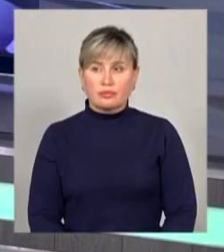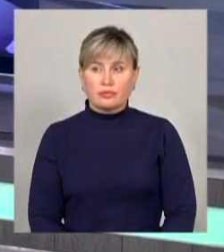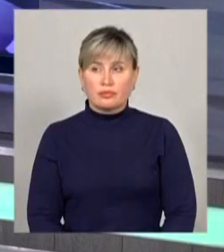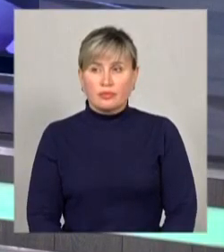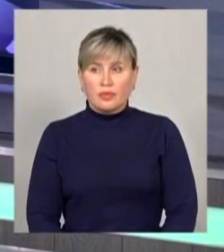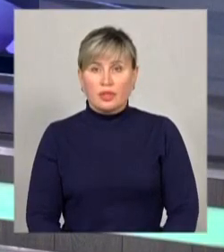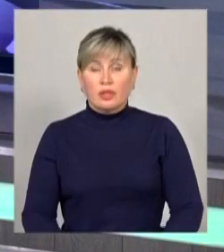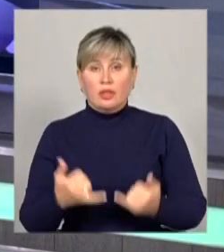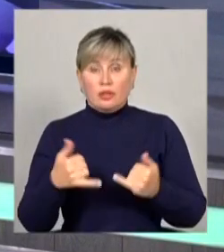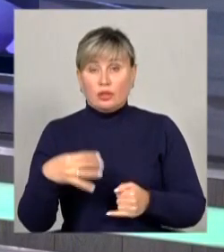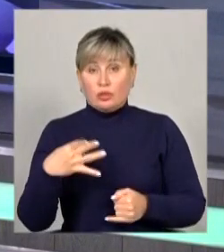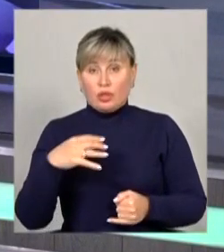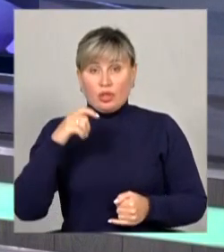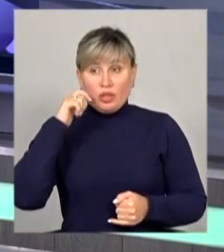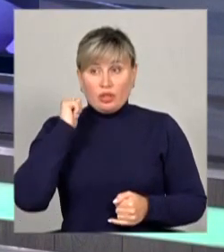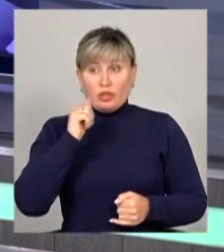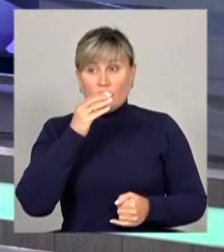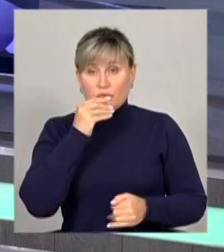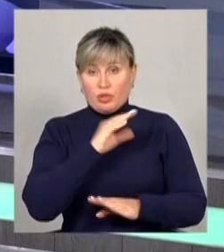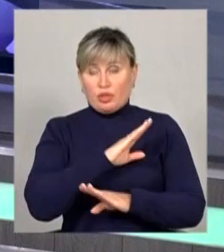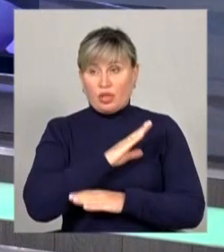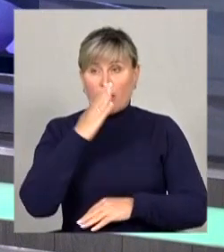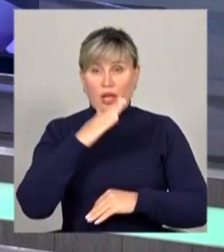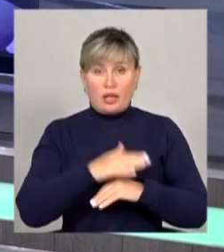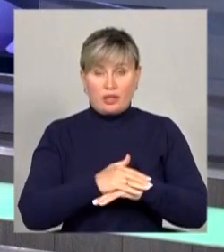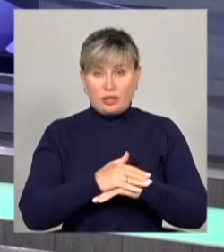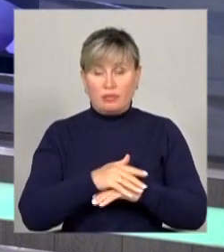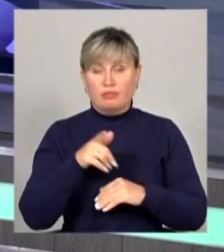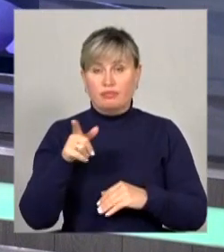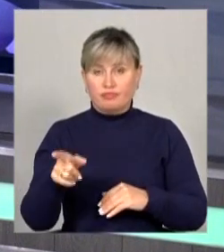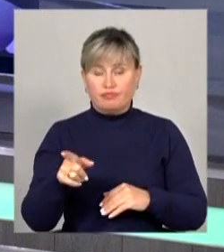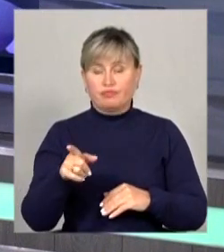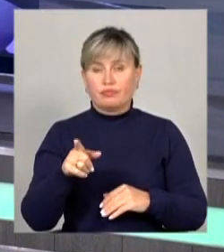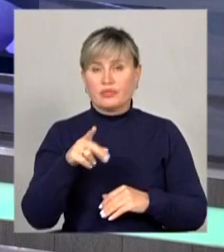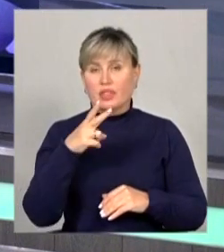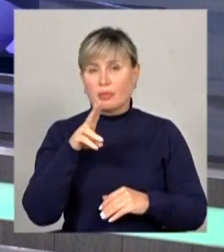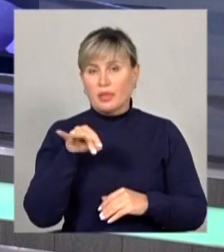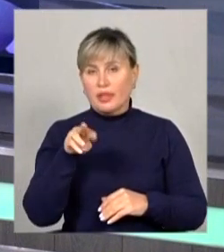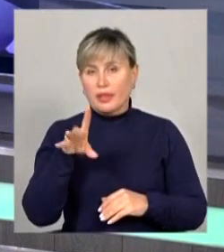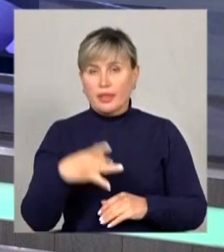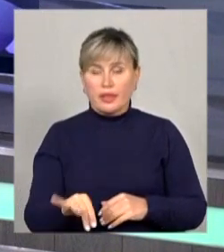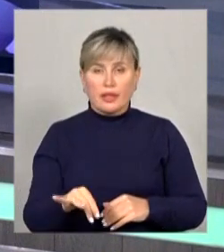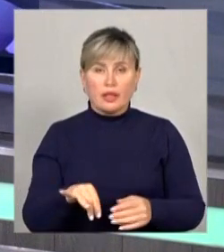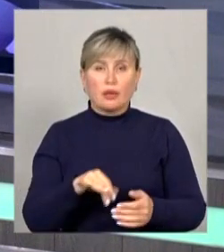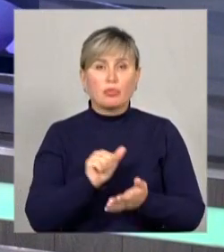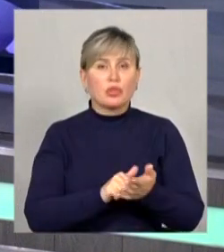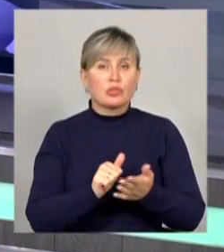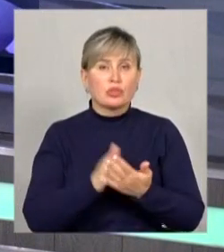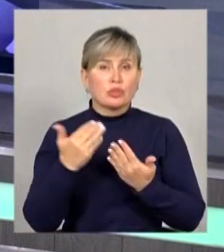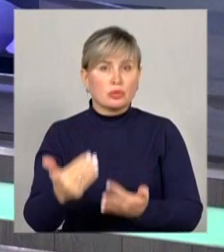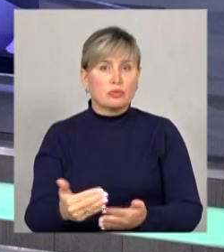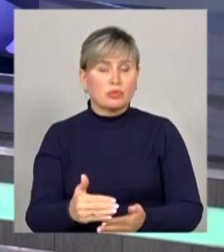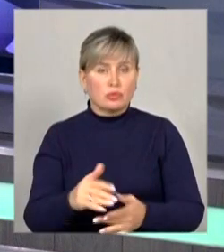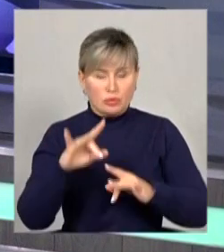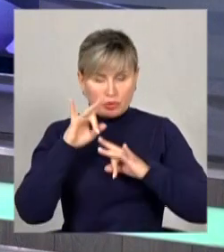Сегодня на 40-м году жизни скончался аким Ридера Дмитрий Горьковой. По данным городского акимата, причиной его скоропостижной